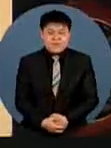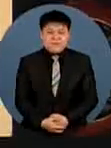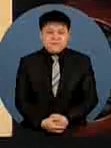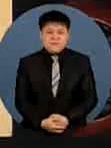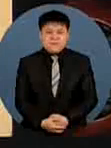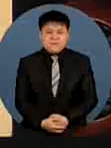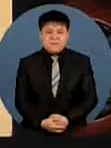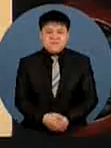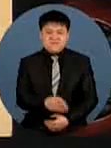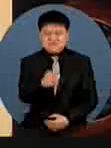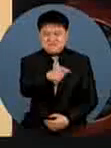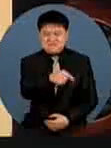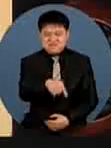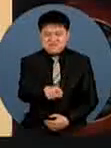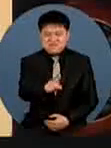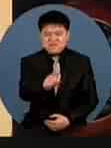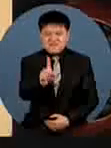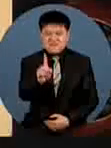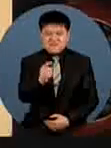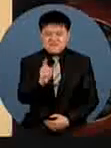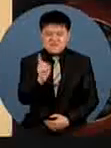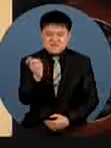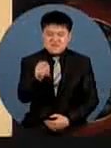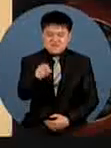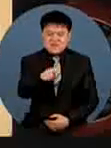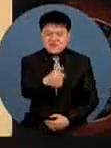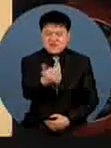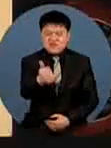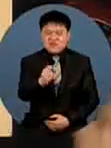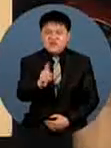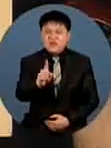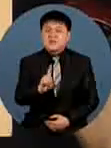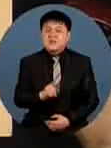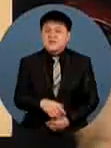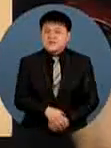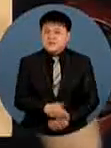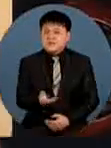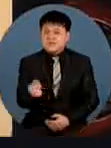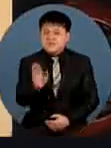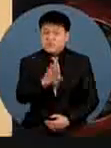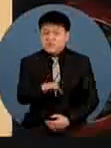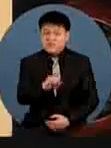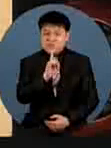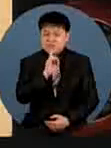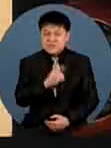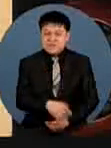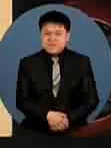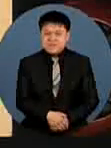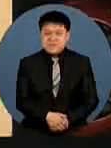혹으로 몰고 또 혹을 칩니다. 패가 나겠죠. 자,